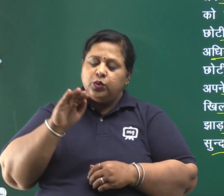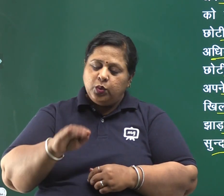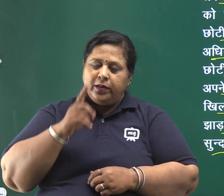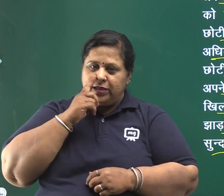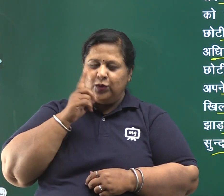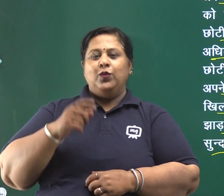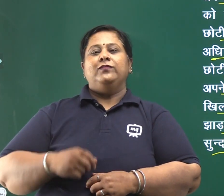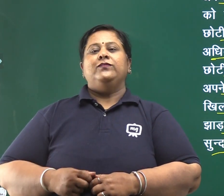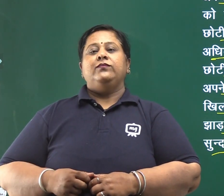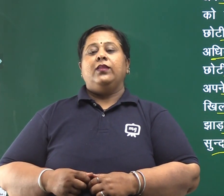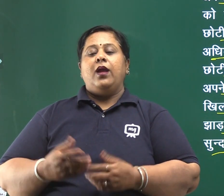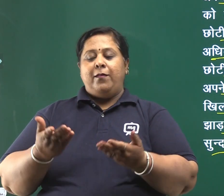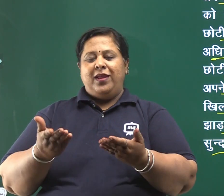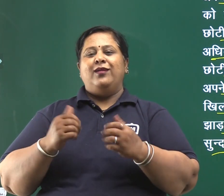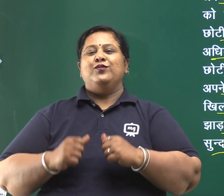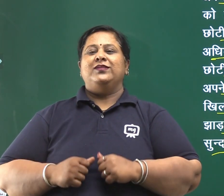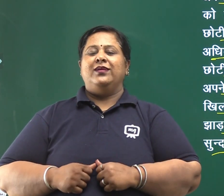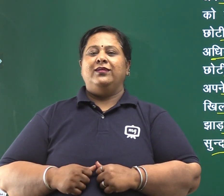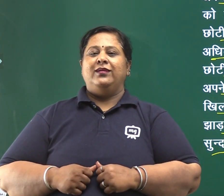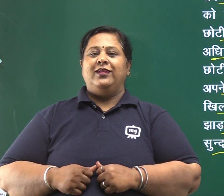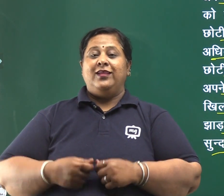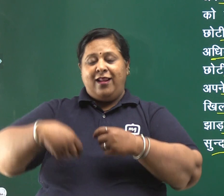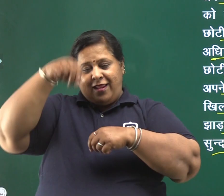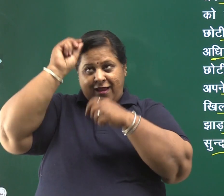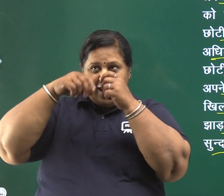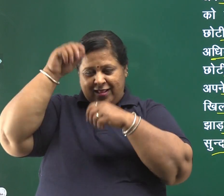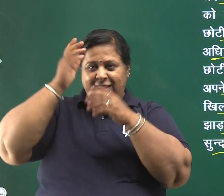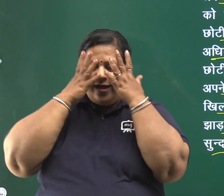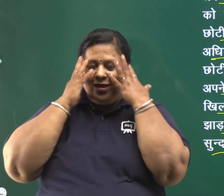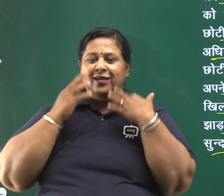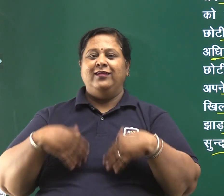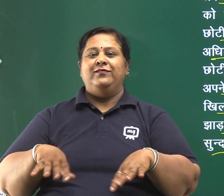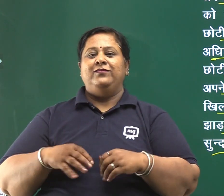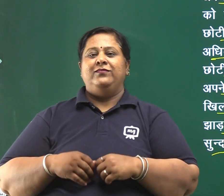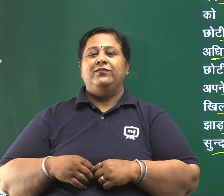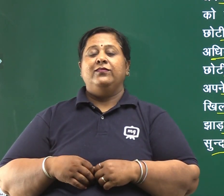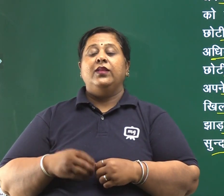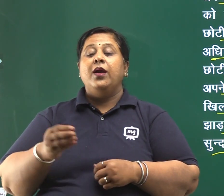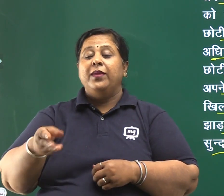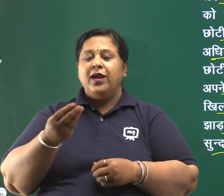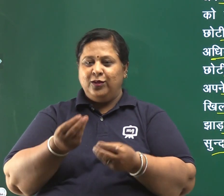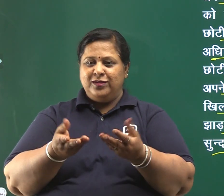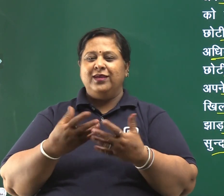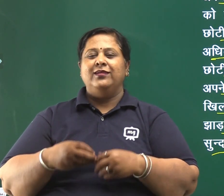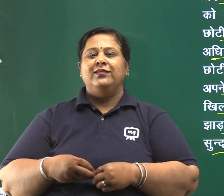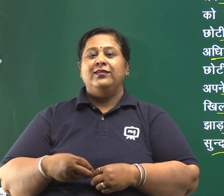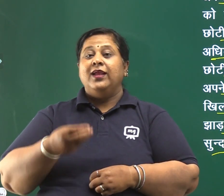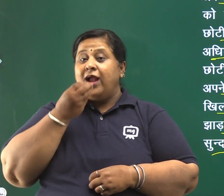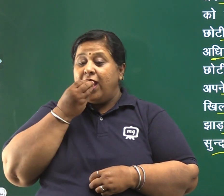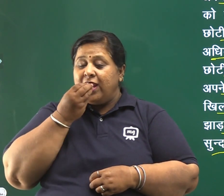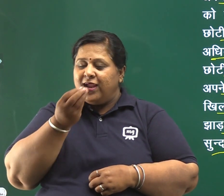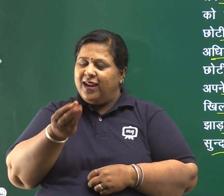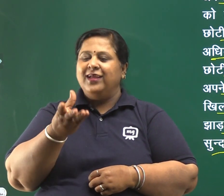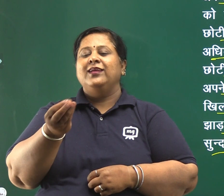को अपने हाथों से नहलाती है, अपने हाथों से उसे